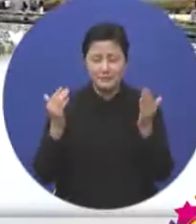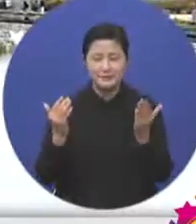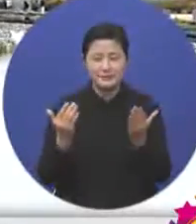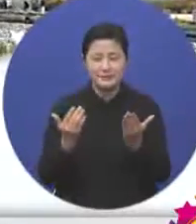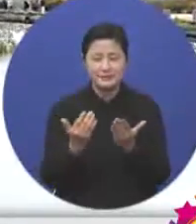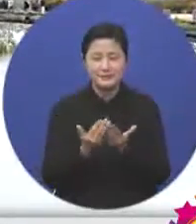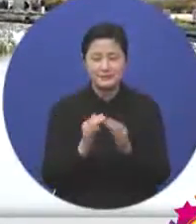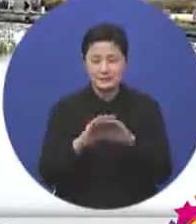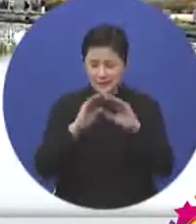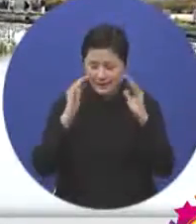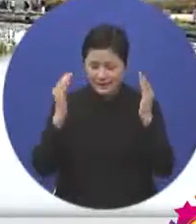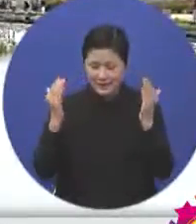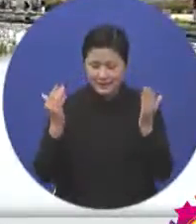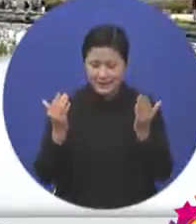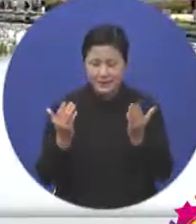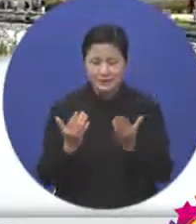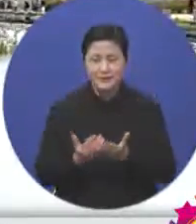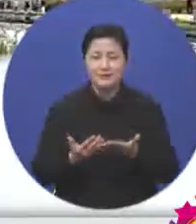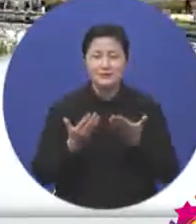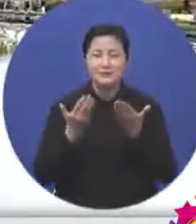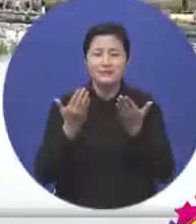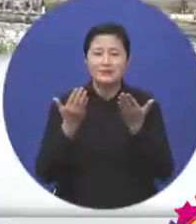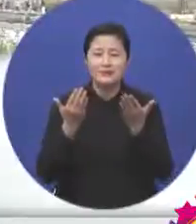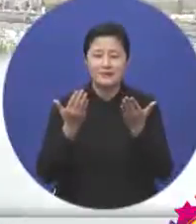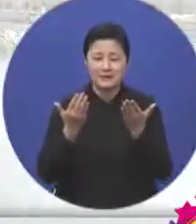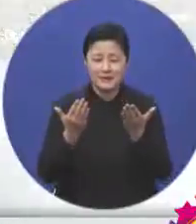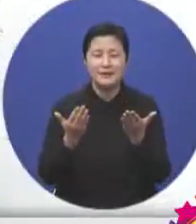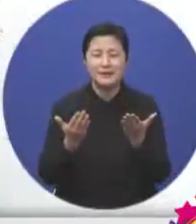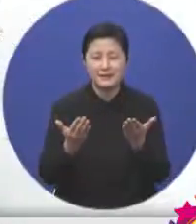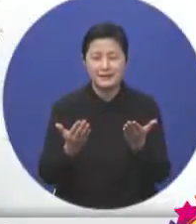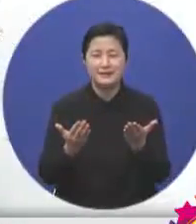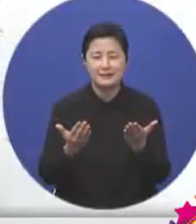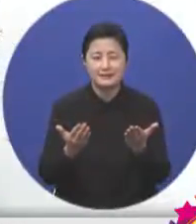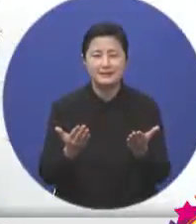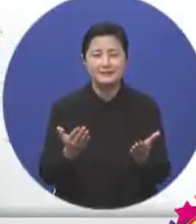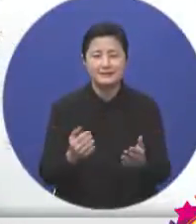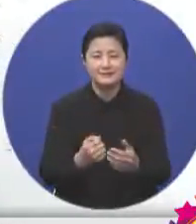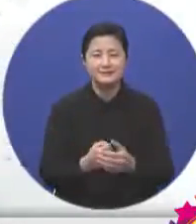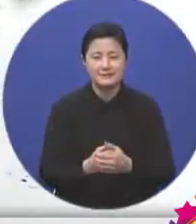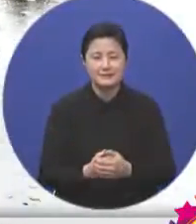내 모든 걸 걸어줄 거야.